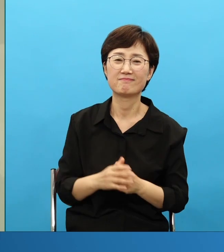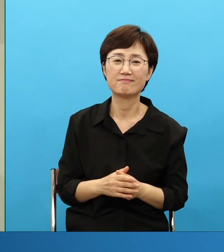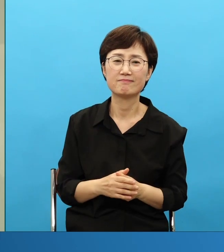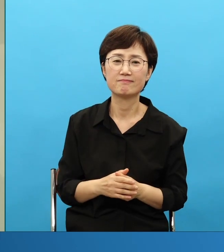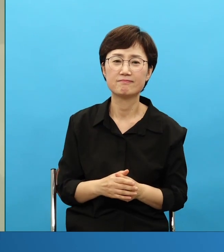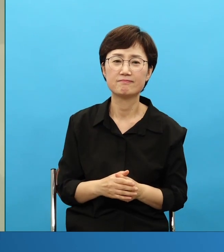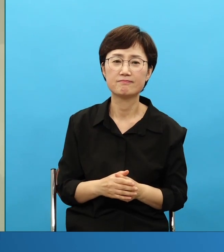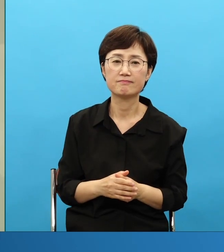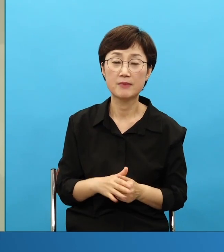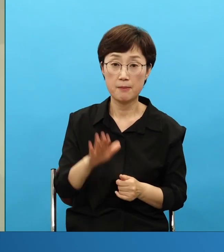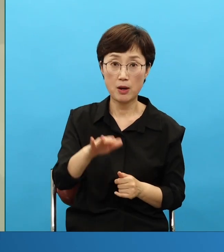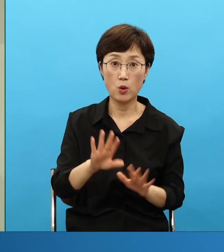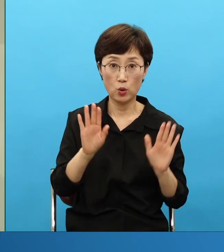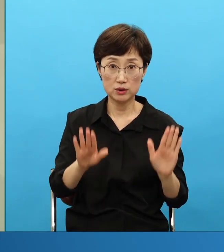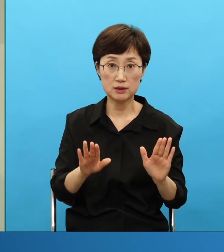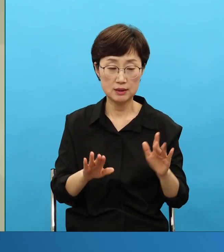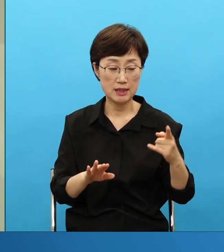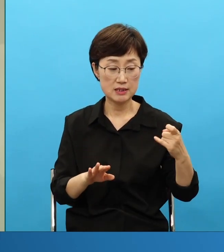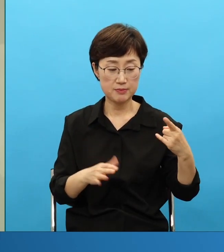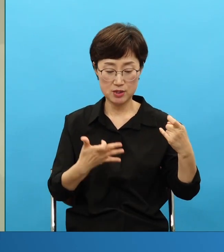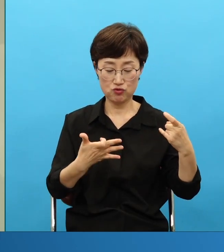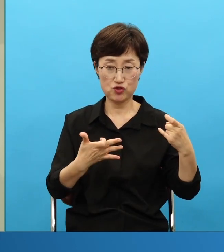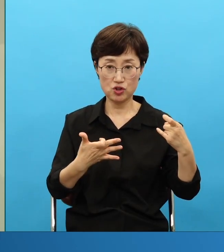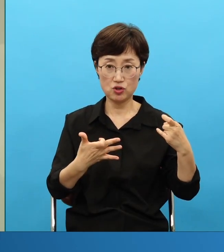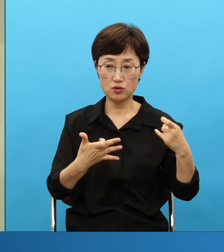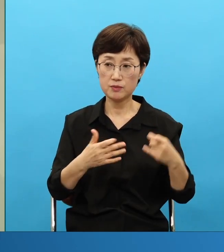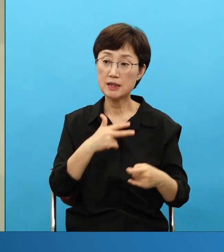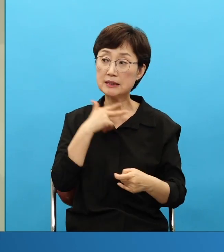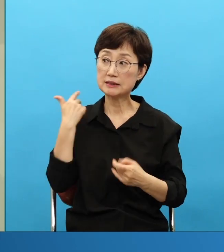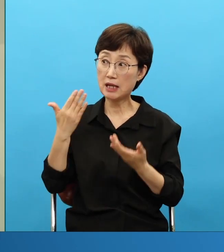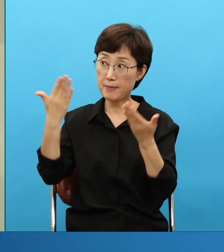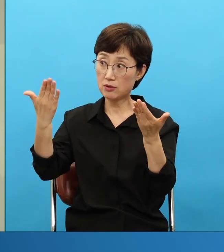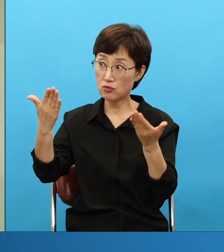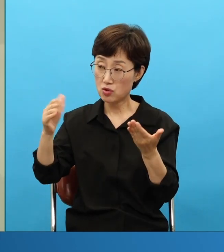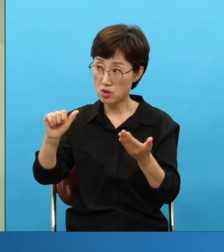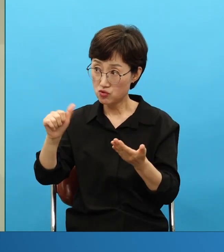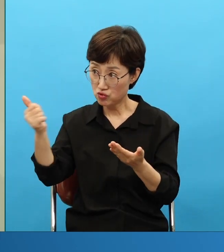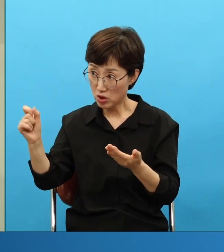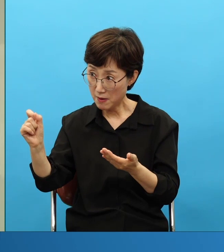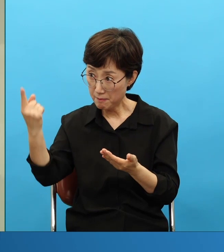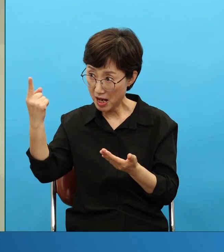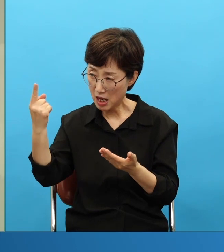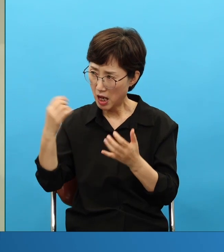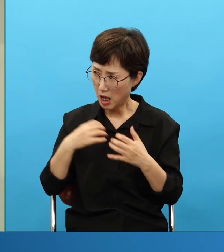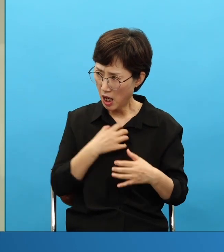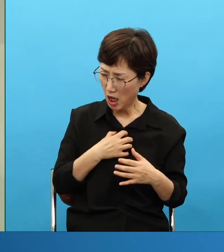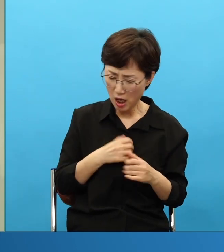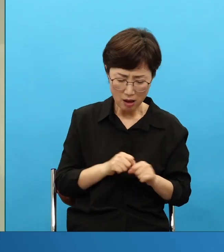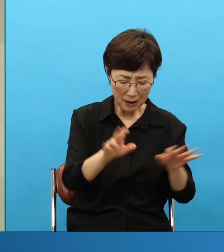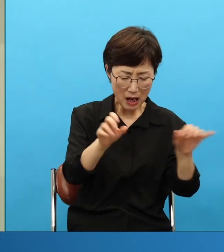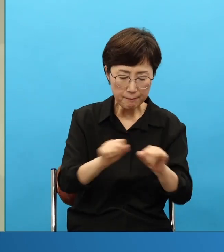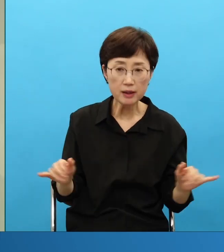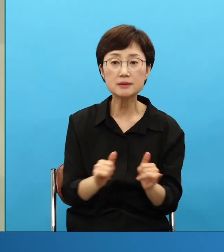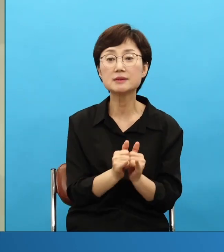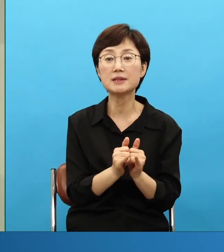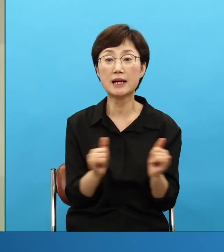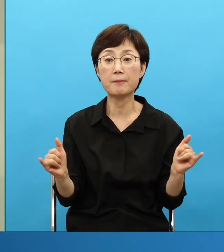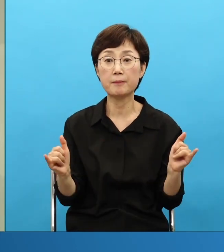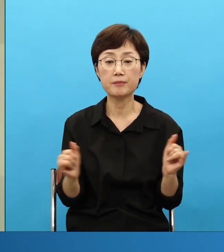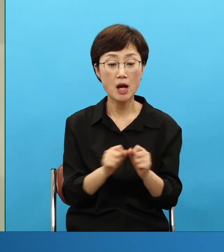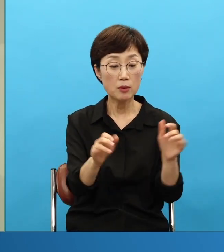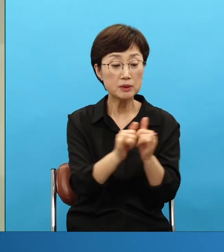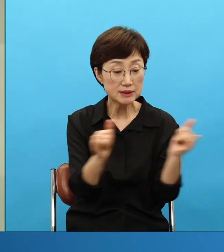흩어진 자들이 그랬습니다. It says those who had been scattered. 첫째입니다. That's the first thing. 완전히 운명을